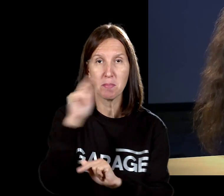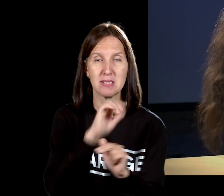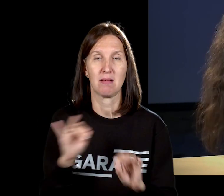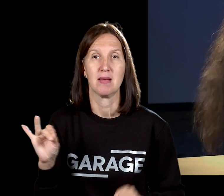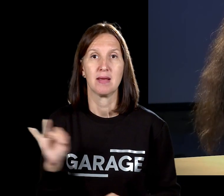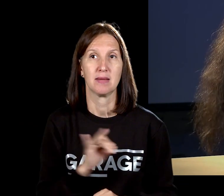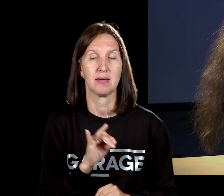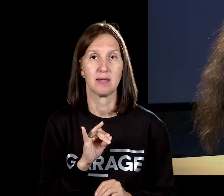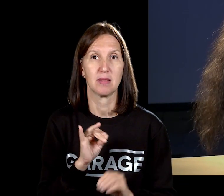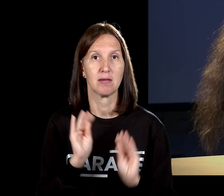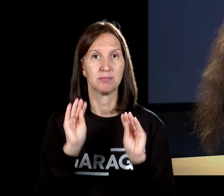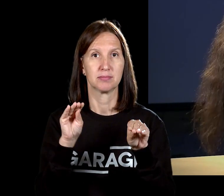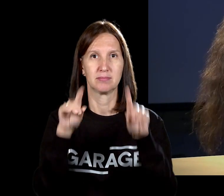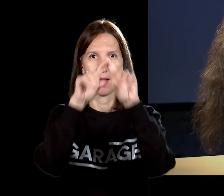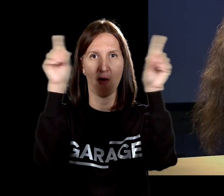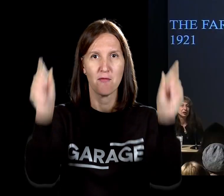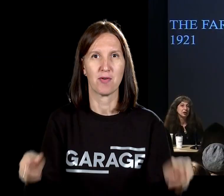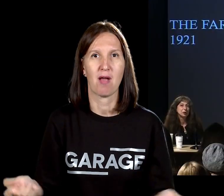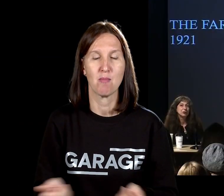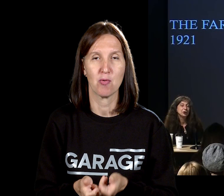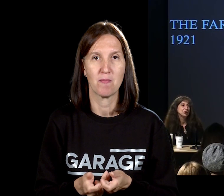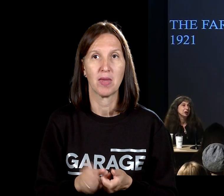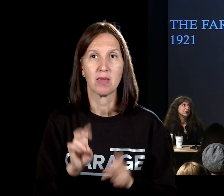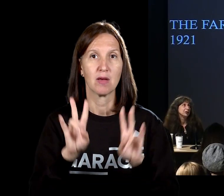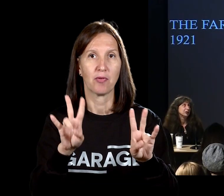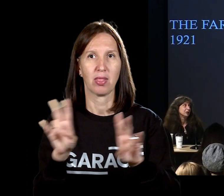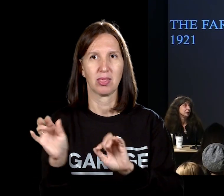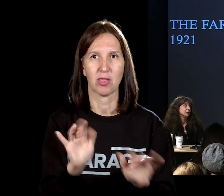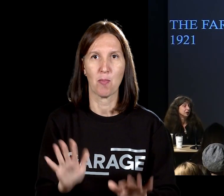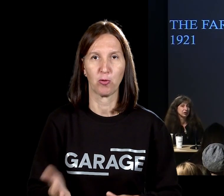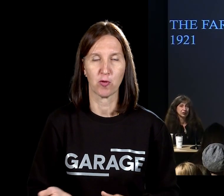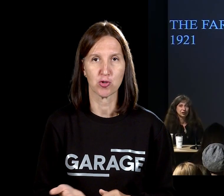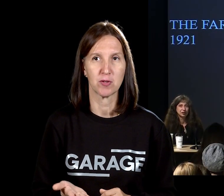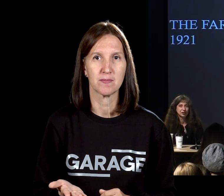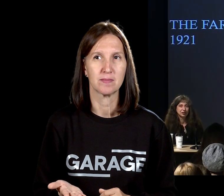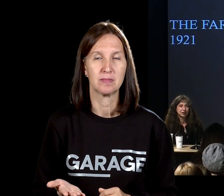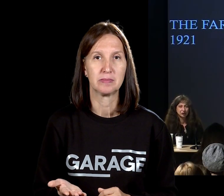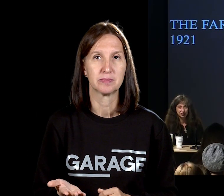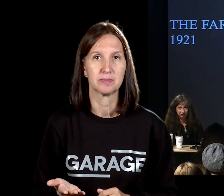абсолютно помещен в раму и неподвижен, и